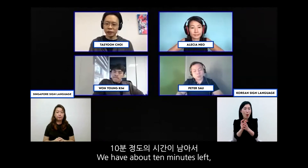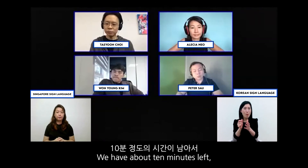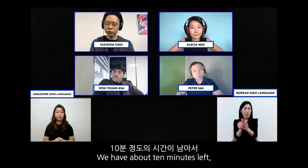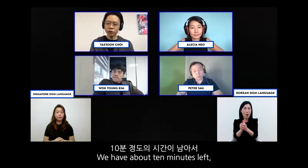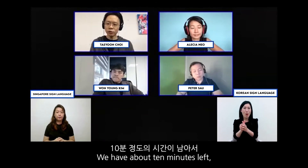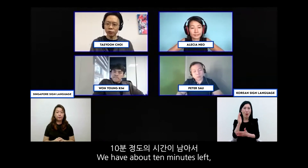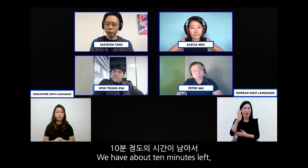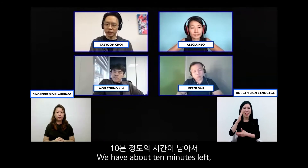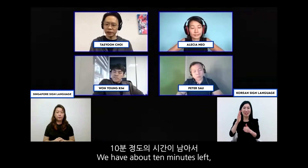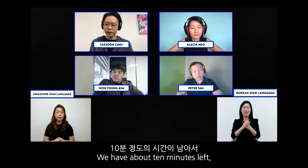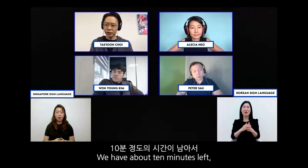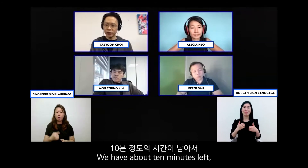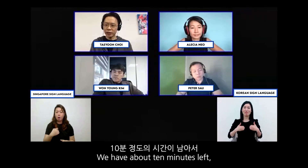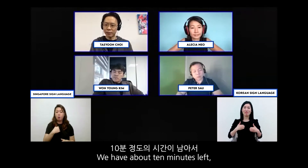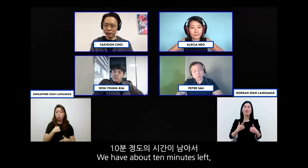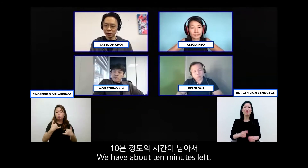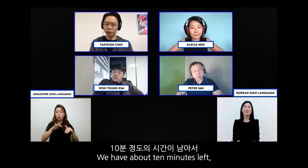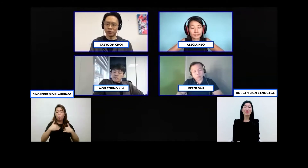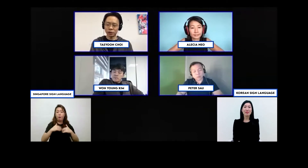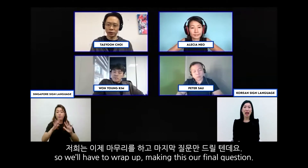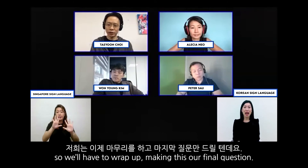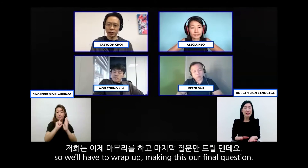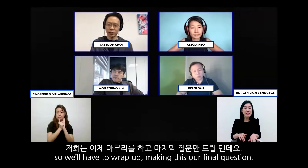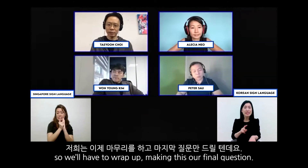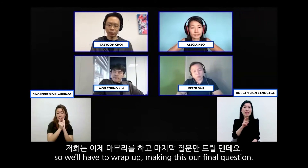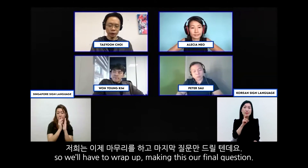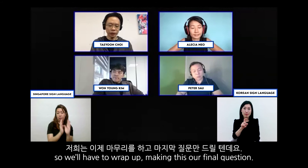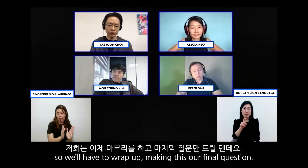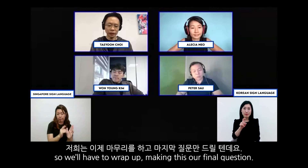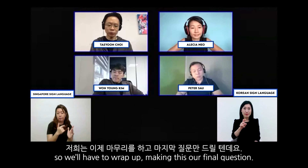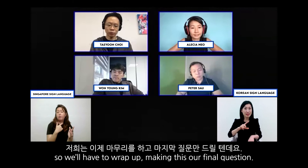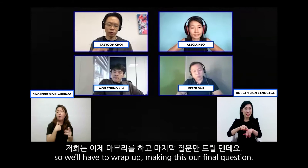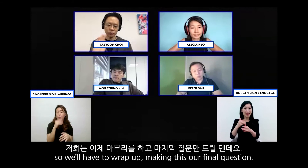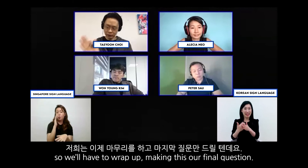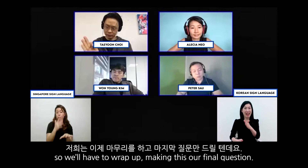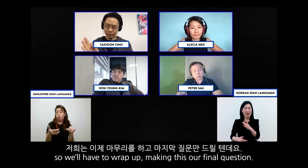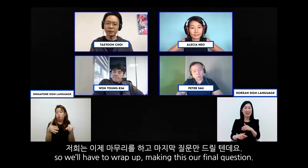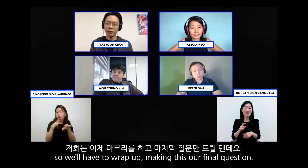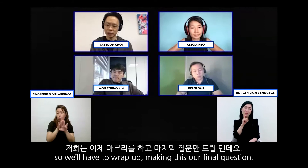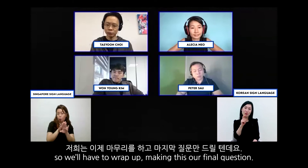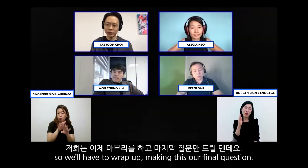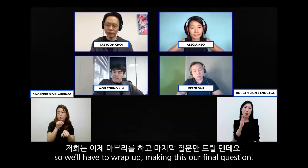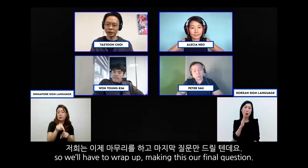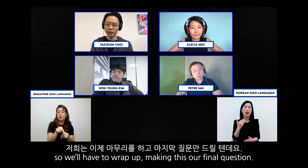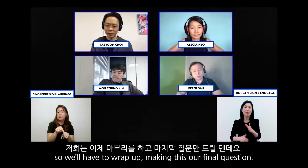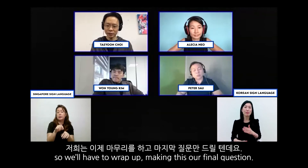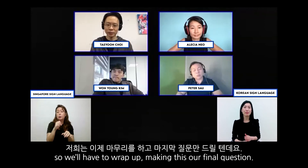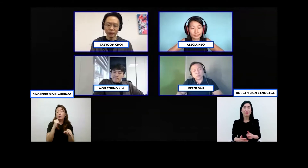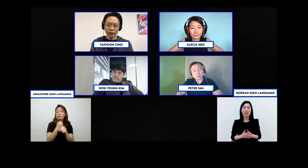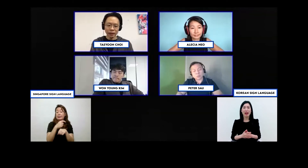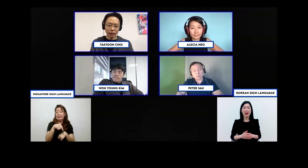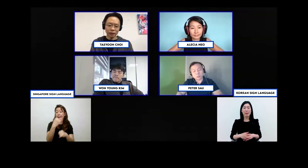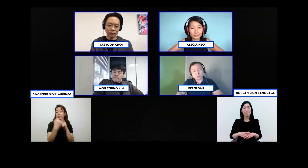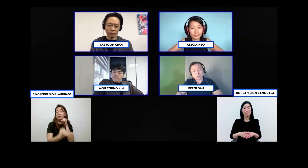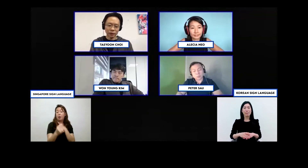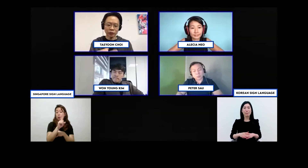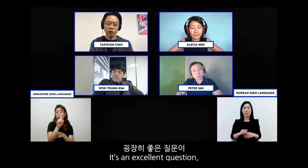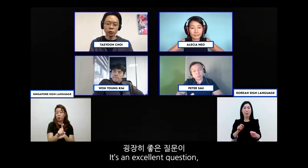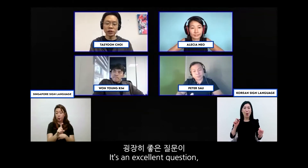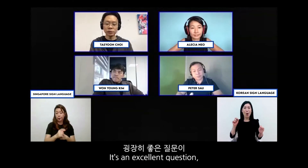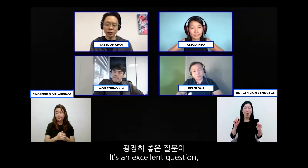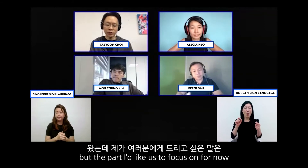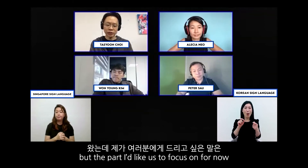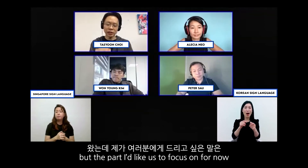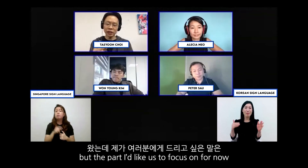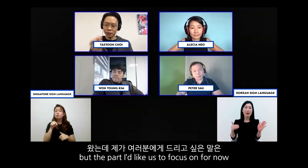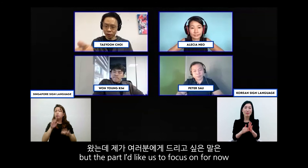한 10분 정도의 시간이 남아서 저희는 이제 마무리를 하고 그 마지막 질문만 드릴 텐데요. 굉장히